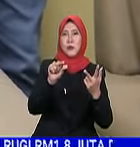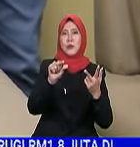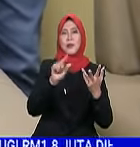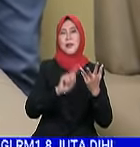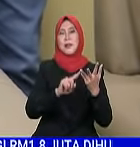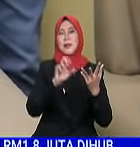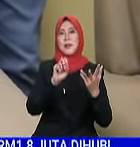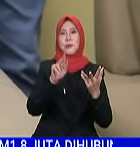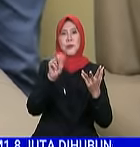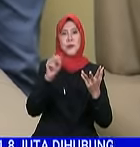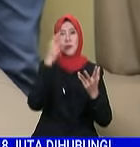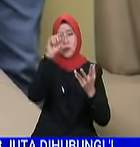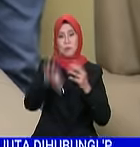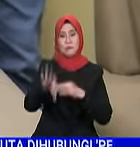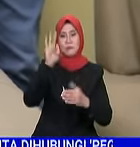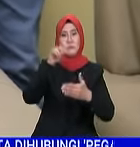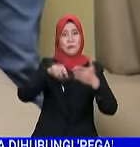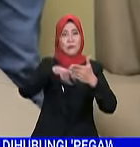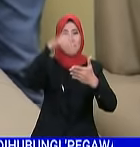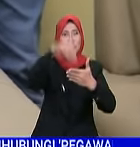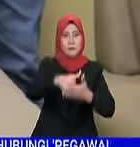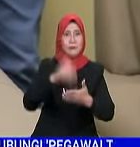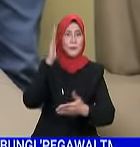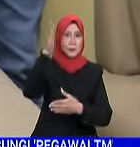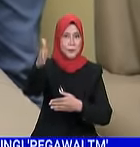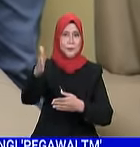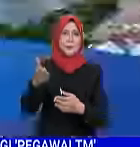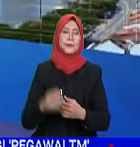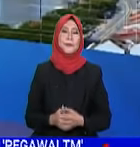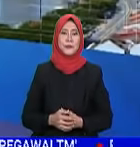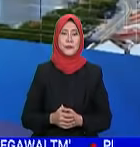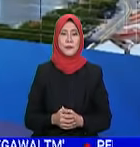Dun Simunjan dalam pilihan raya umum negeri akan datang.